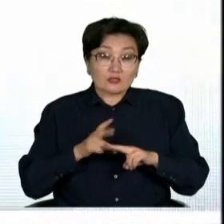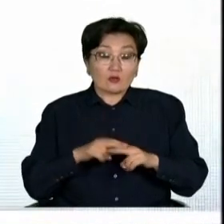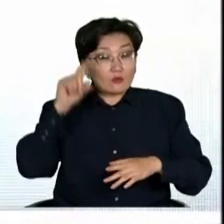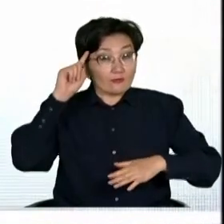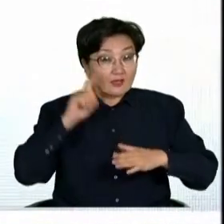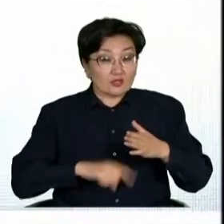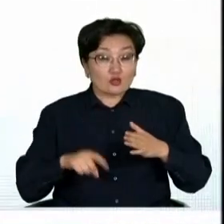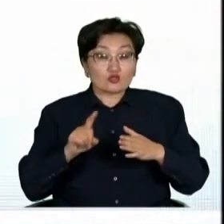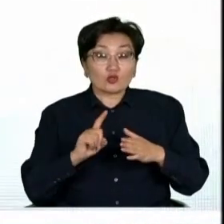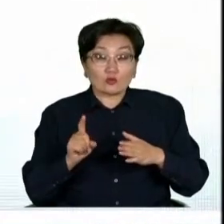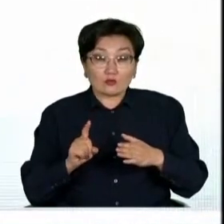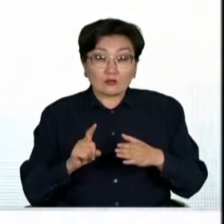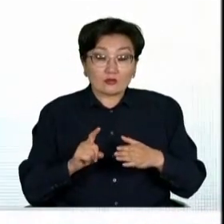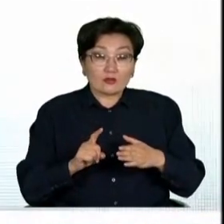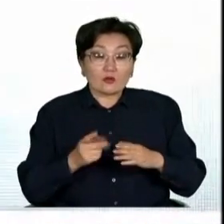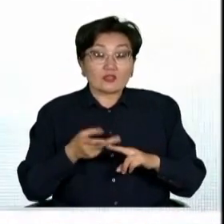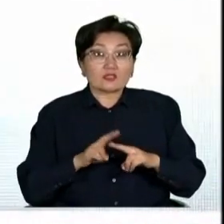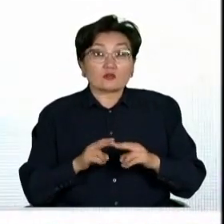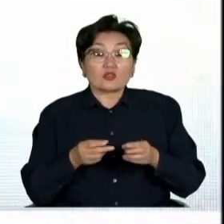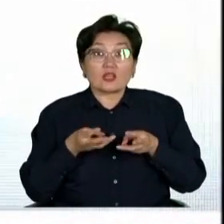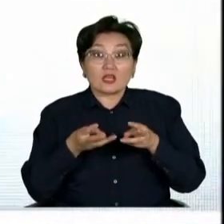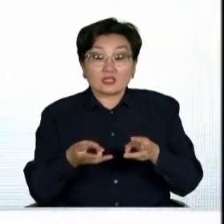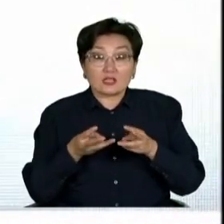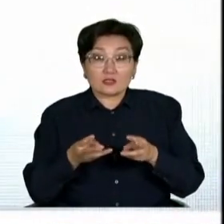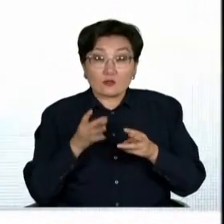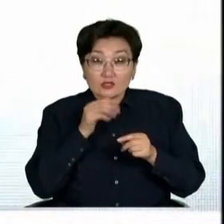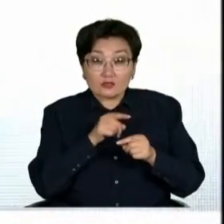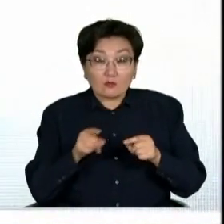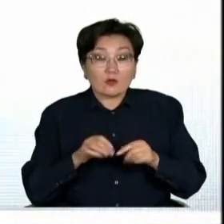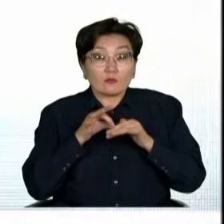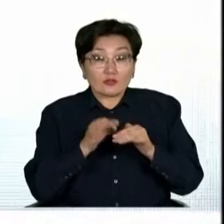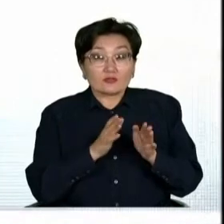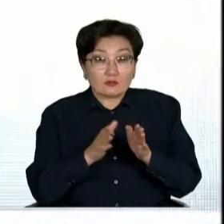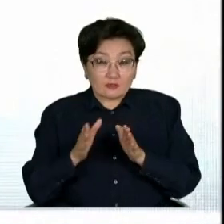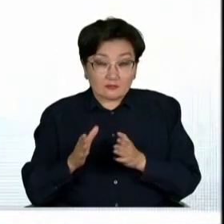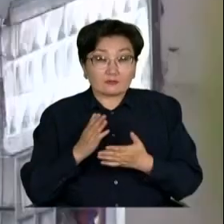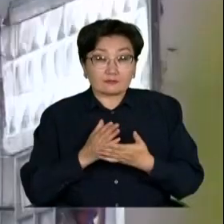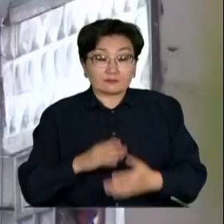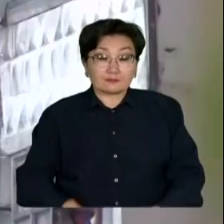уверенность, что этот отопительный сезон также пройдет стабильно, у нас есть.